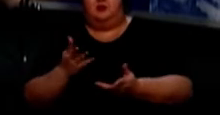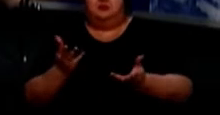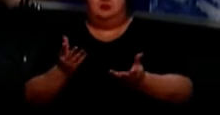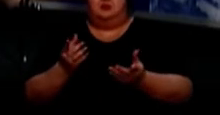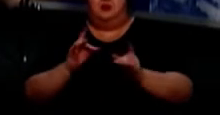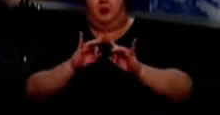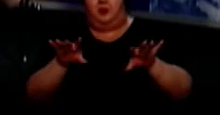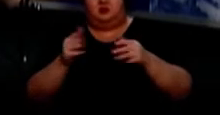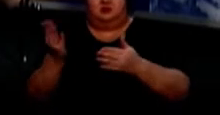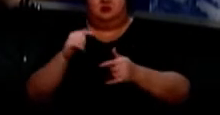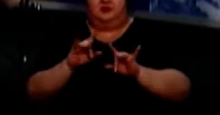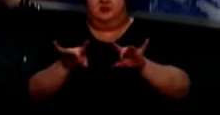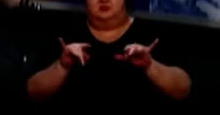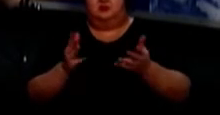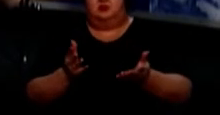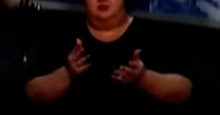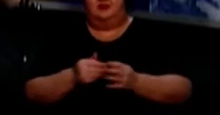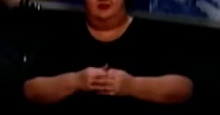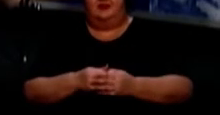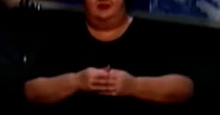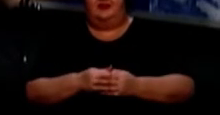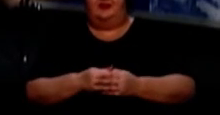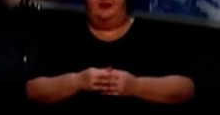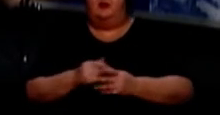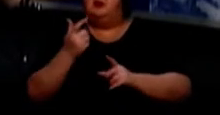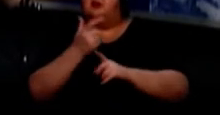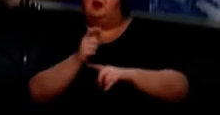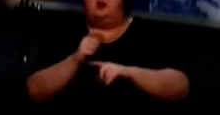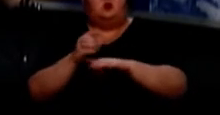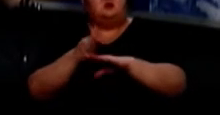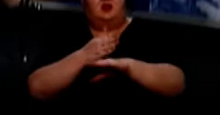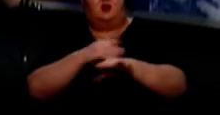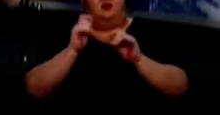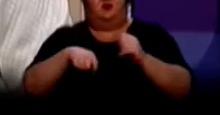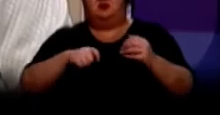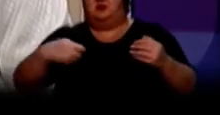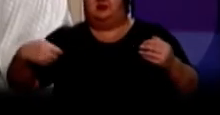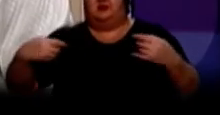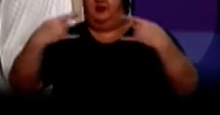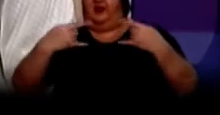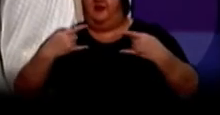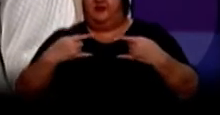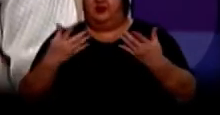зараз, що можна класти в контейнер для пластику? Дуже довго ми можемо затягнути ефір, але якщо